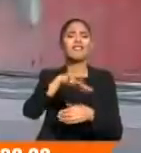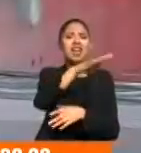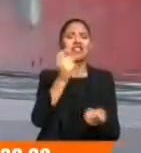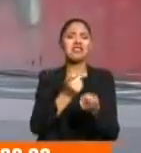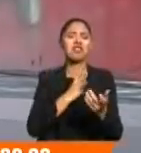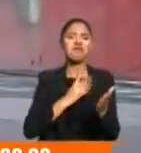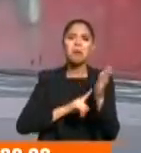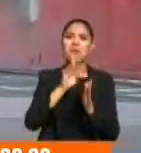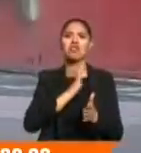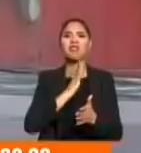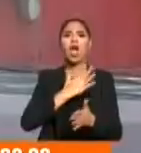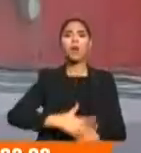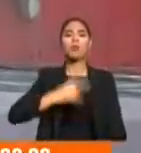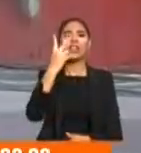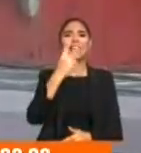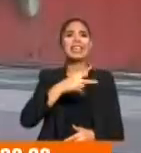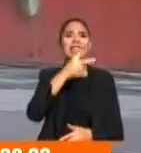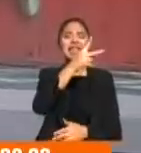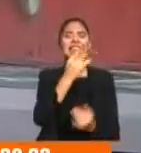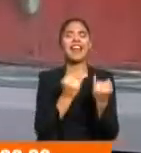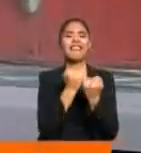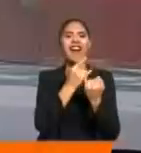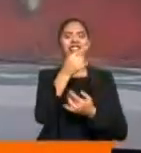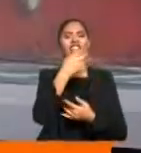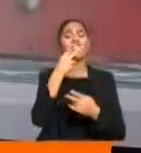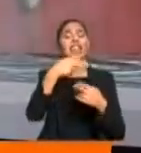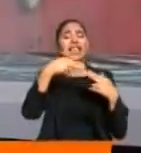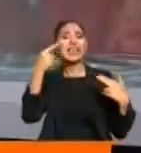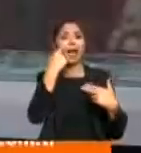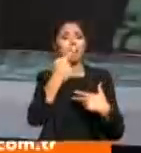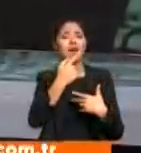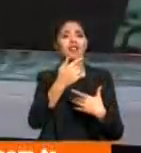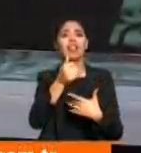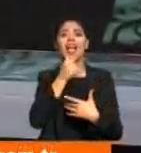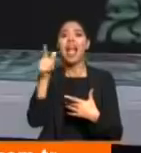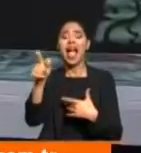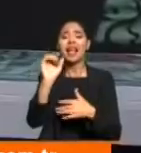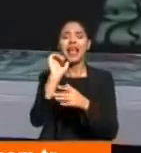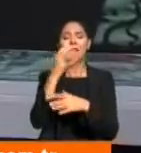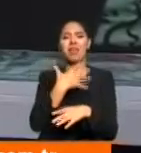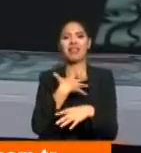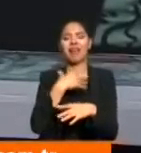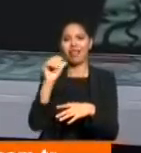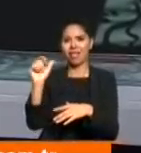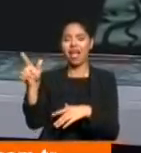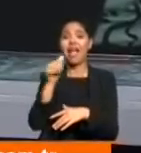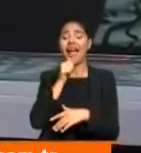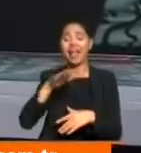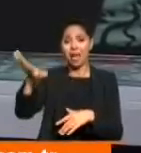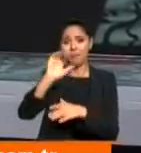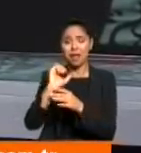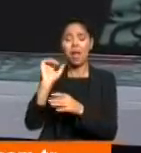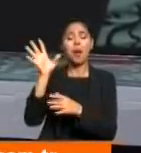işlerini. Bursa'da iki kız kardeşin hikayesini izleyeceksiniz. Şimdi onlar da genelde erkeklerin egemen olduğu bir meslek seçti kendilerine. Baba